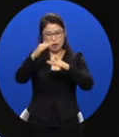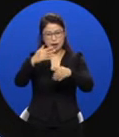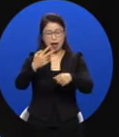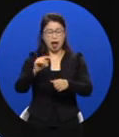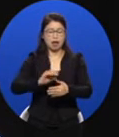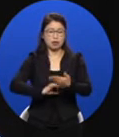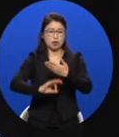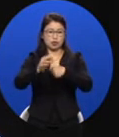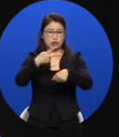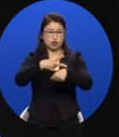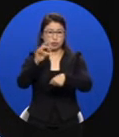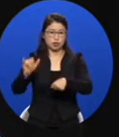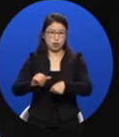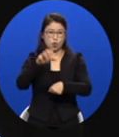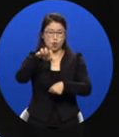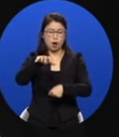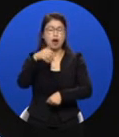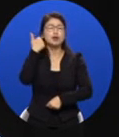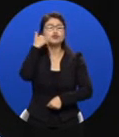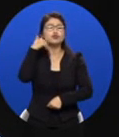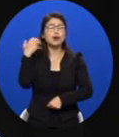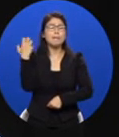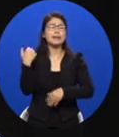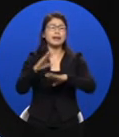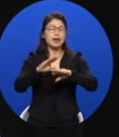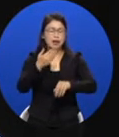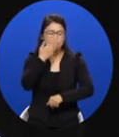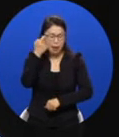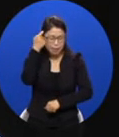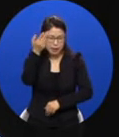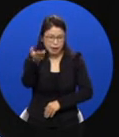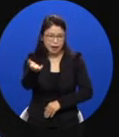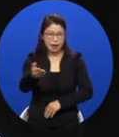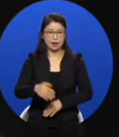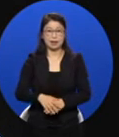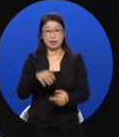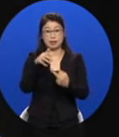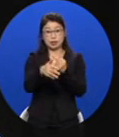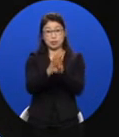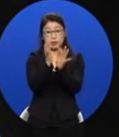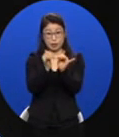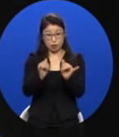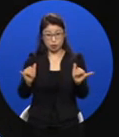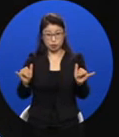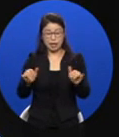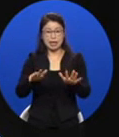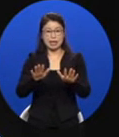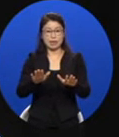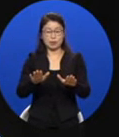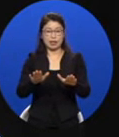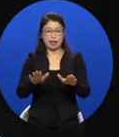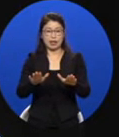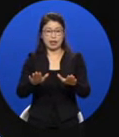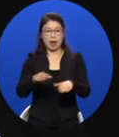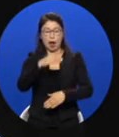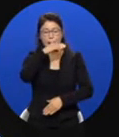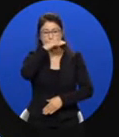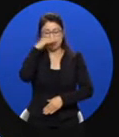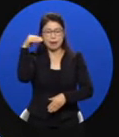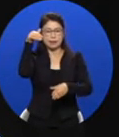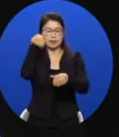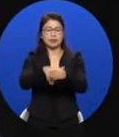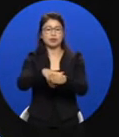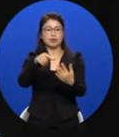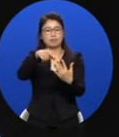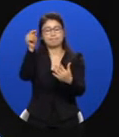제2공항까지 이거 누가 맡아서 처리해야 될 겁니까? 우리 서귀포 시민 여러분, 이번에 올바른 선택을 해